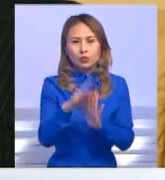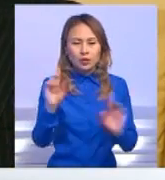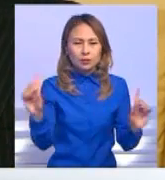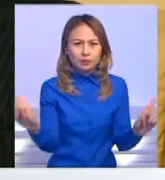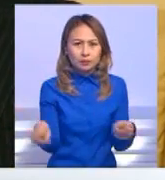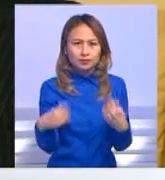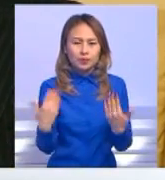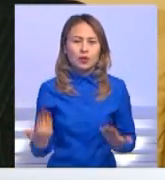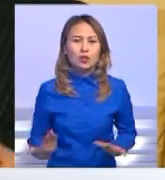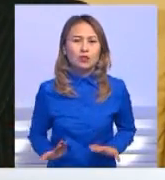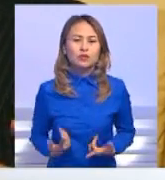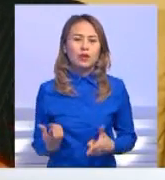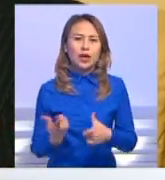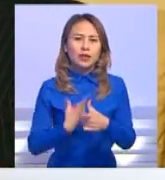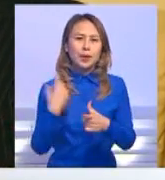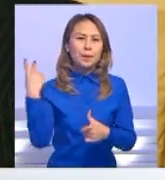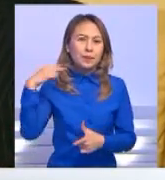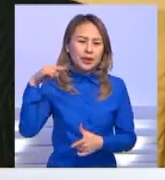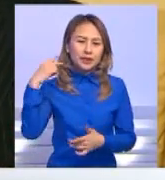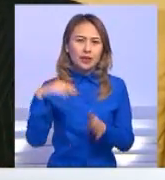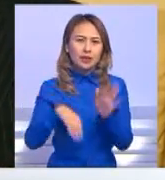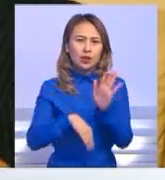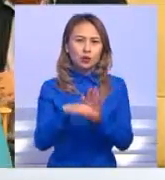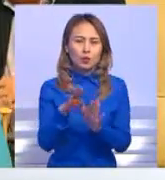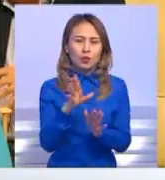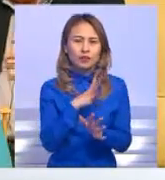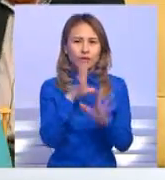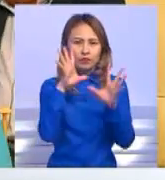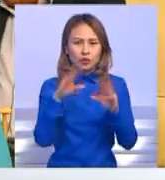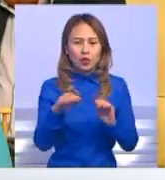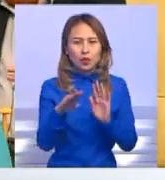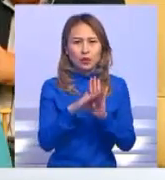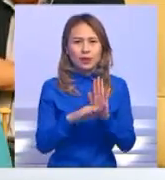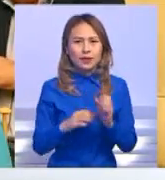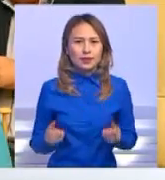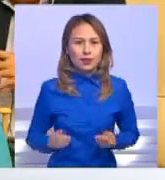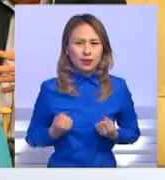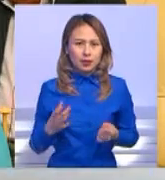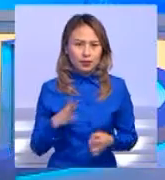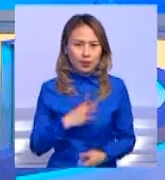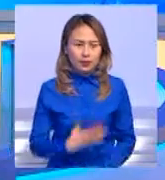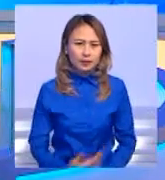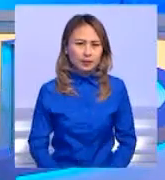жан-жақты модернизациясы аясында президент дамудың барлық бағытын қамтуға тырысқан.